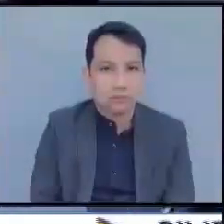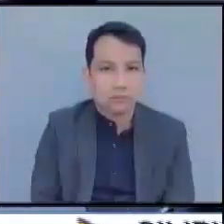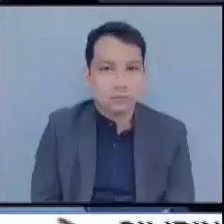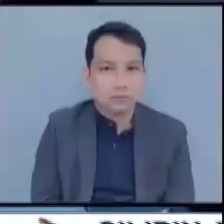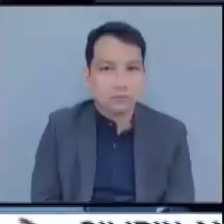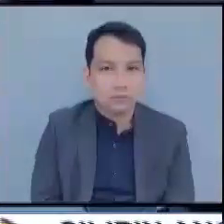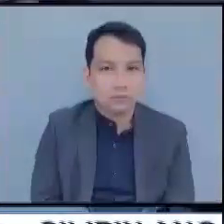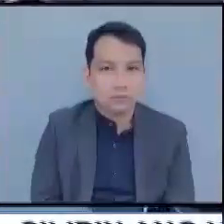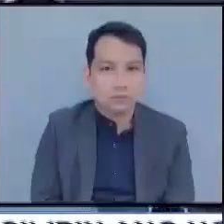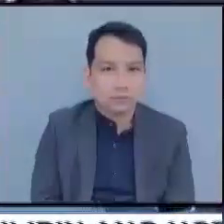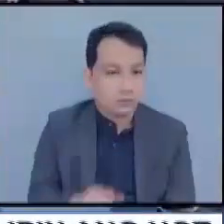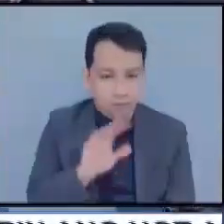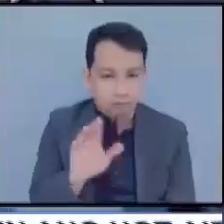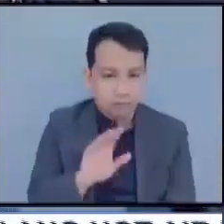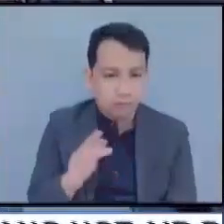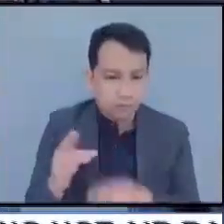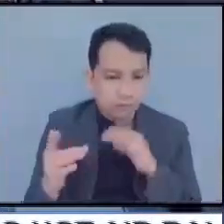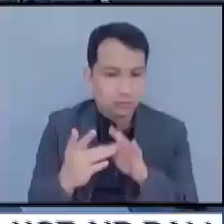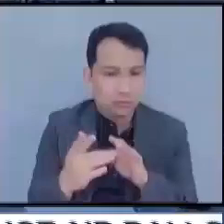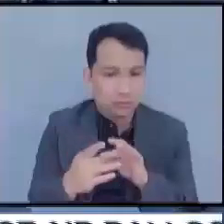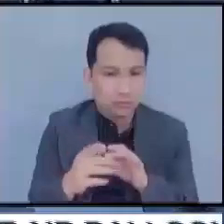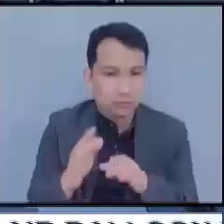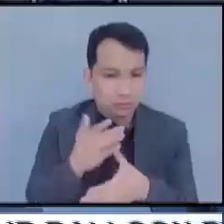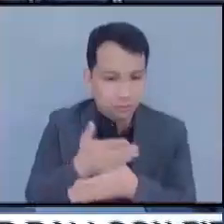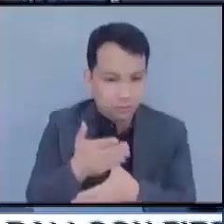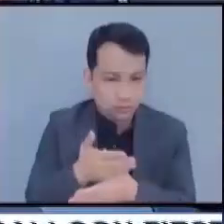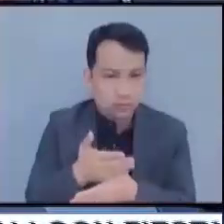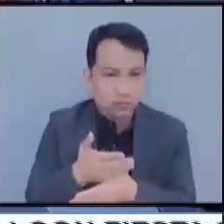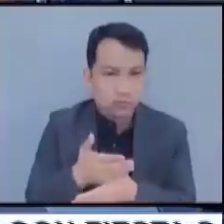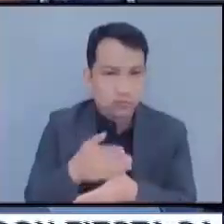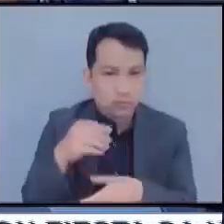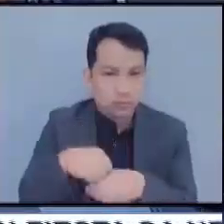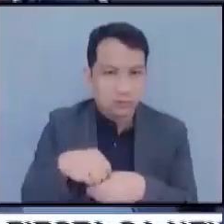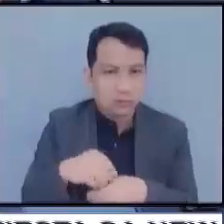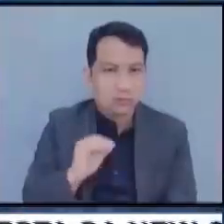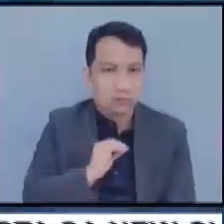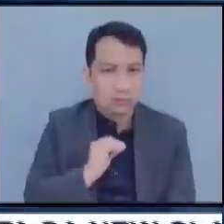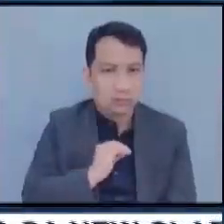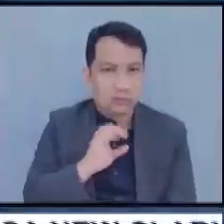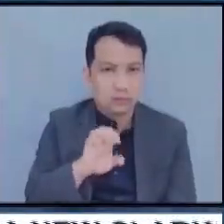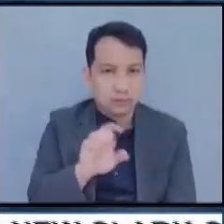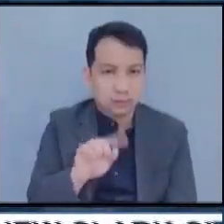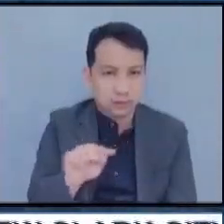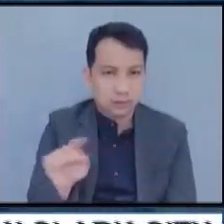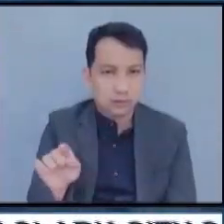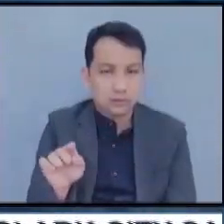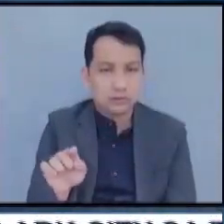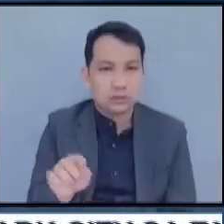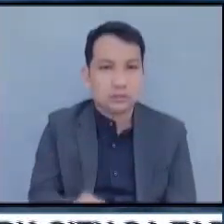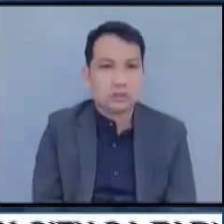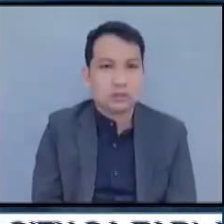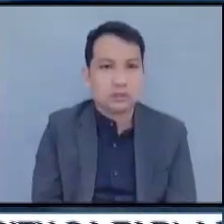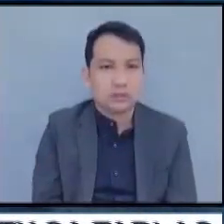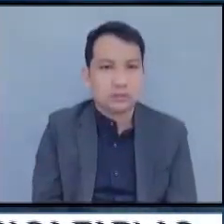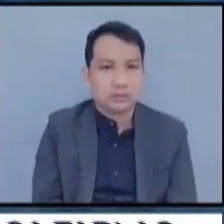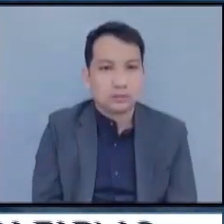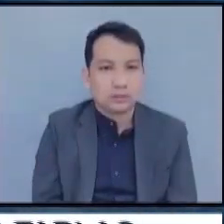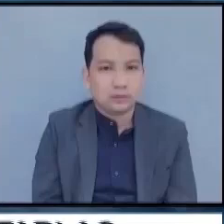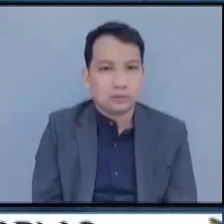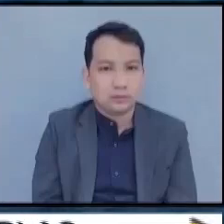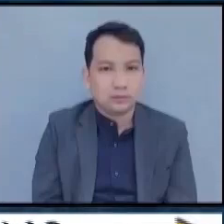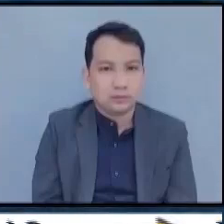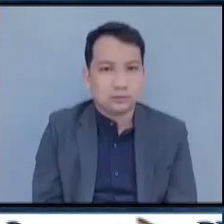not interfere with our activities inside our exclusive economic zone. Hindi tinigilan ng Coast Guard ng China ang